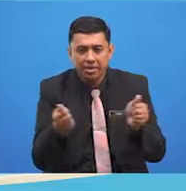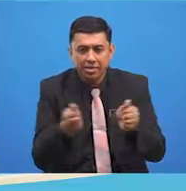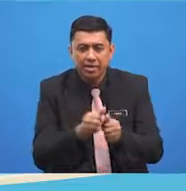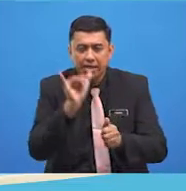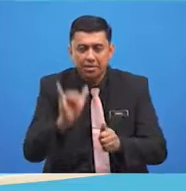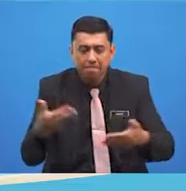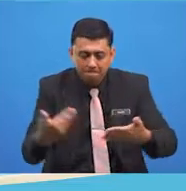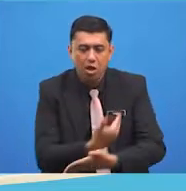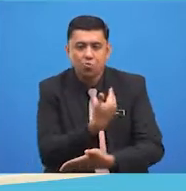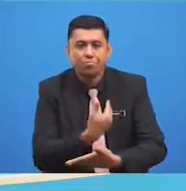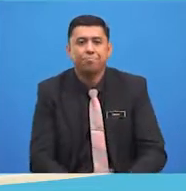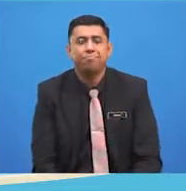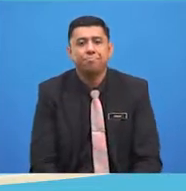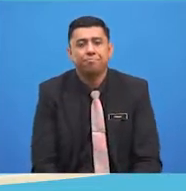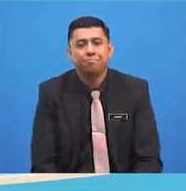dengan yang baharu.